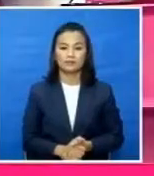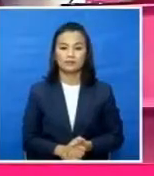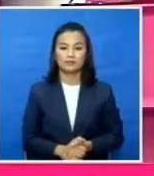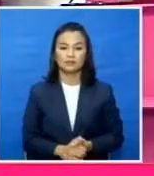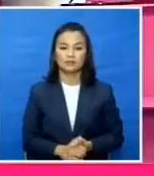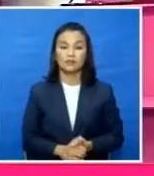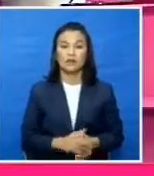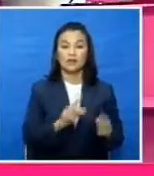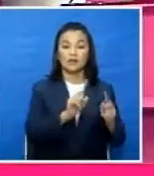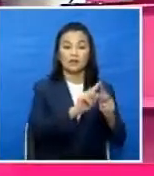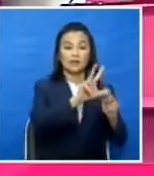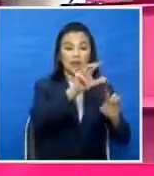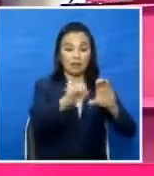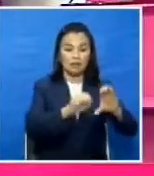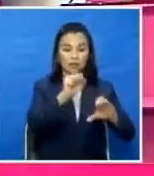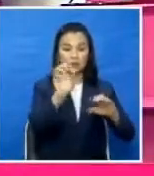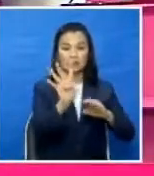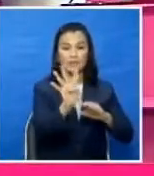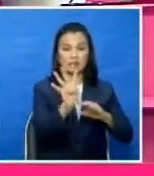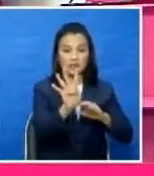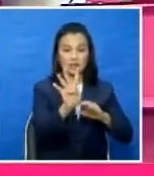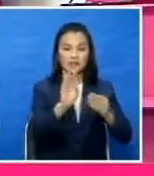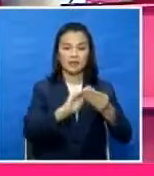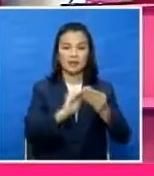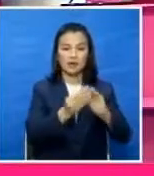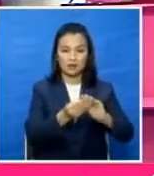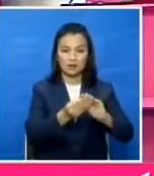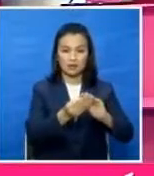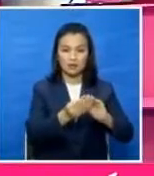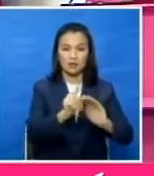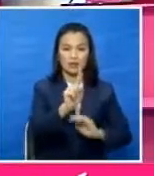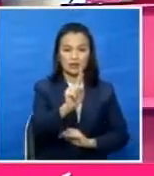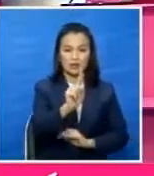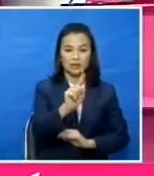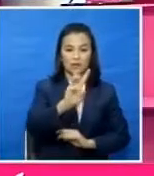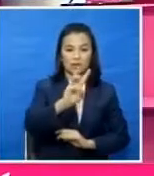อันดับที่3หมุนครั้งที่4เลขที่ออก